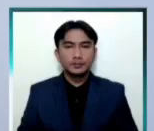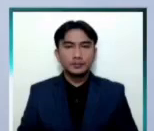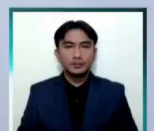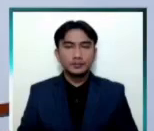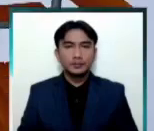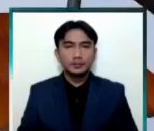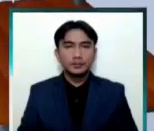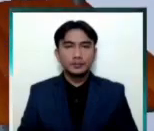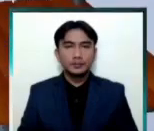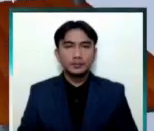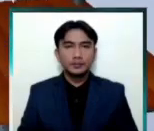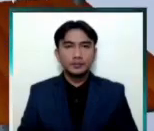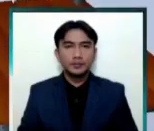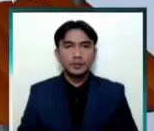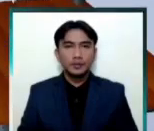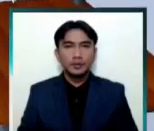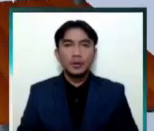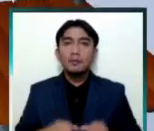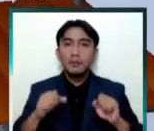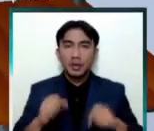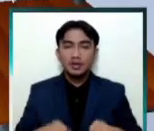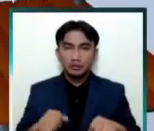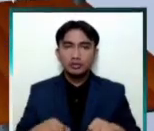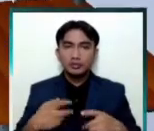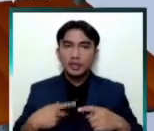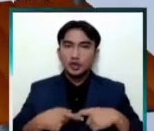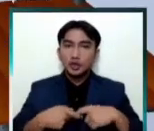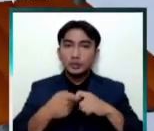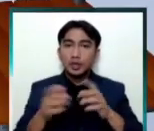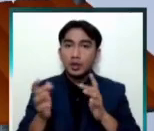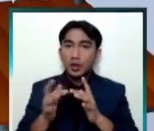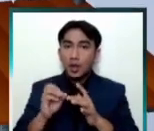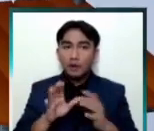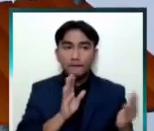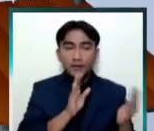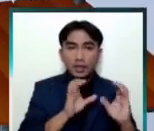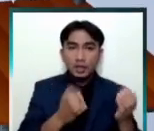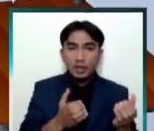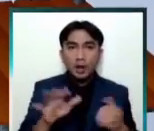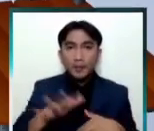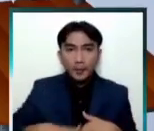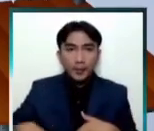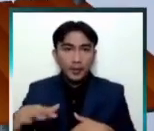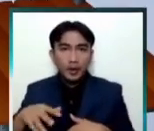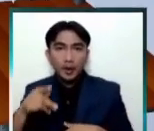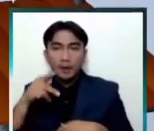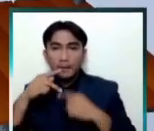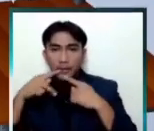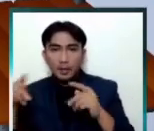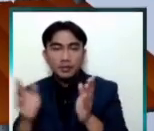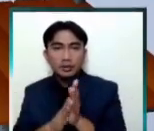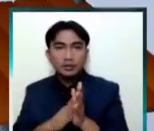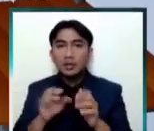Otomatikong suspendido ang online at face-to-face classes sa lahat ng antas sa mga public schools kung nakataas ang wind